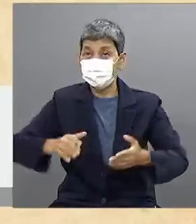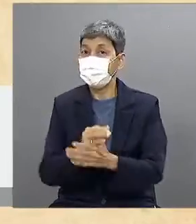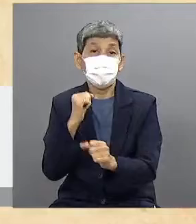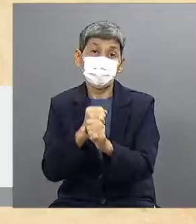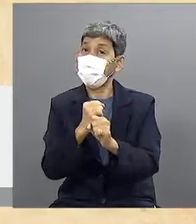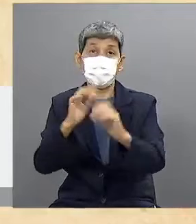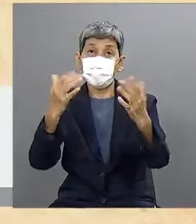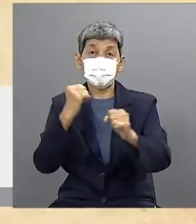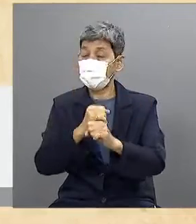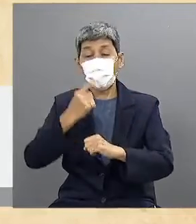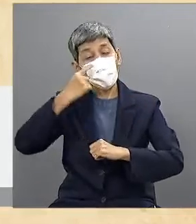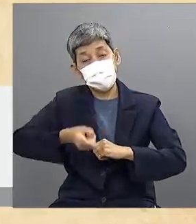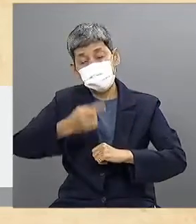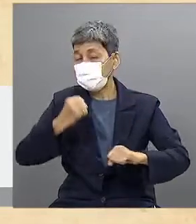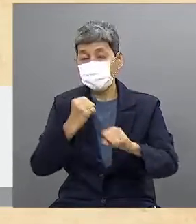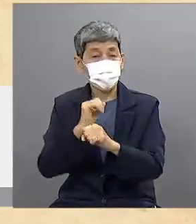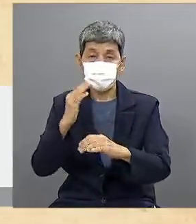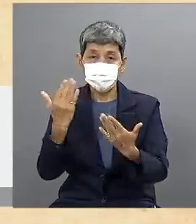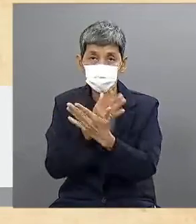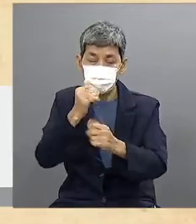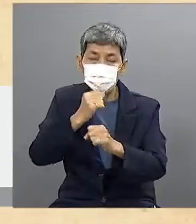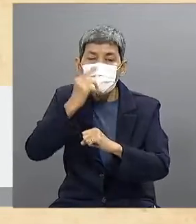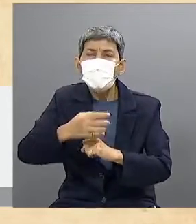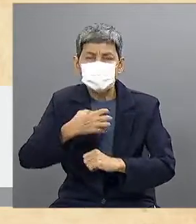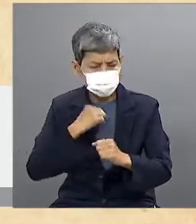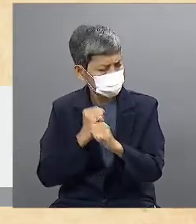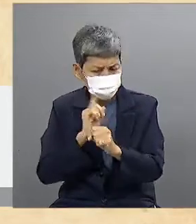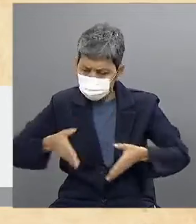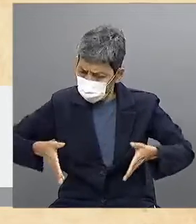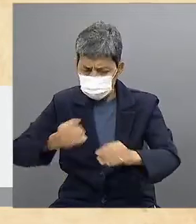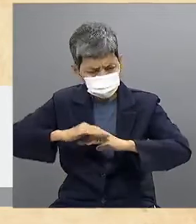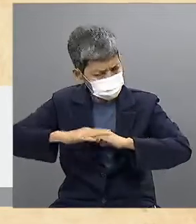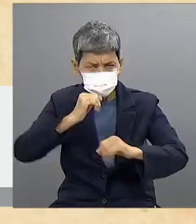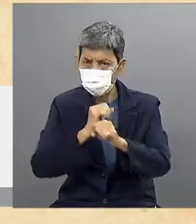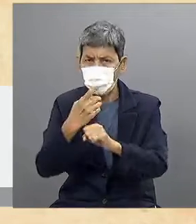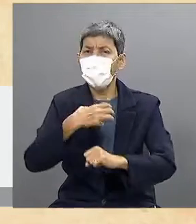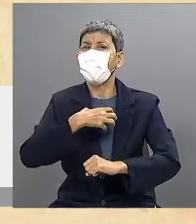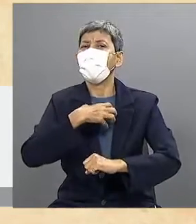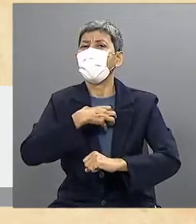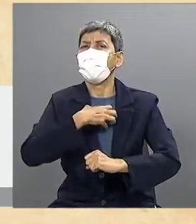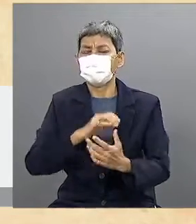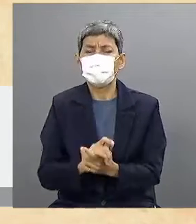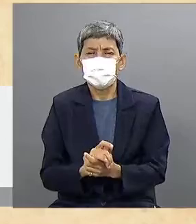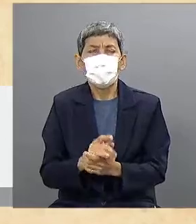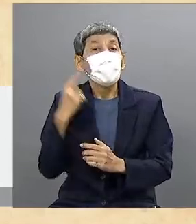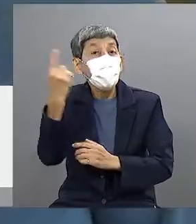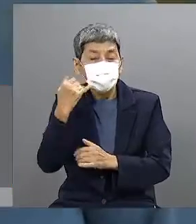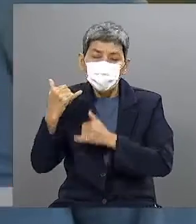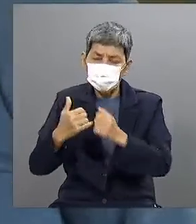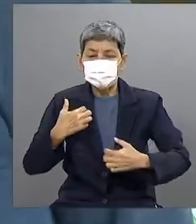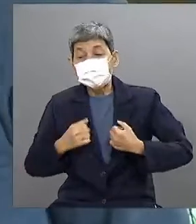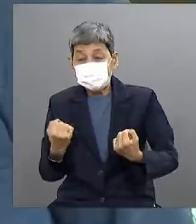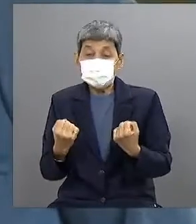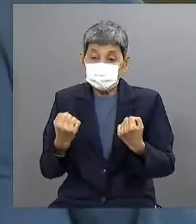ม่เลยอยากจะให้ทำใหม่ดีๆนักท่องเที่ยวจะได้ไม่ต้องลำบาก เข